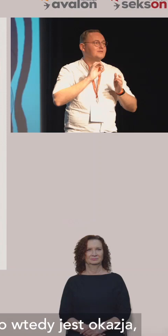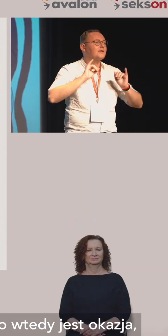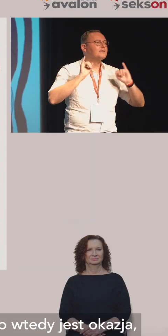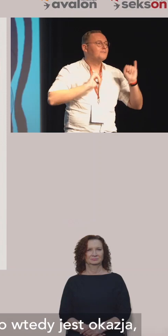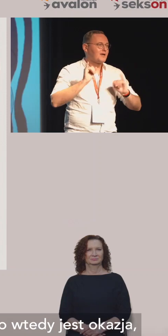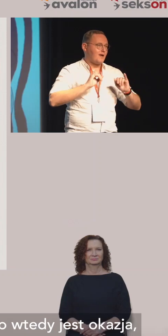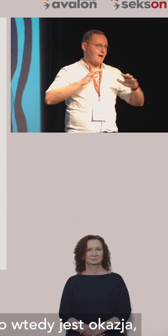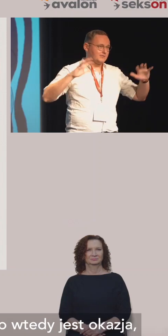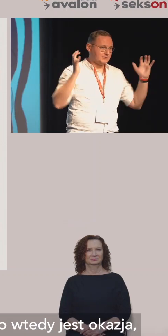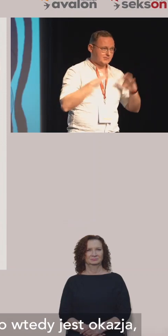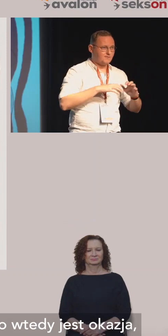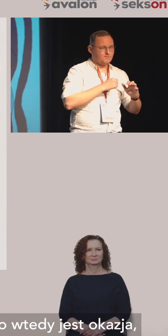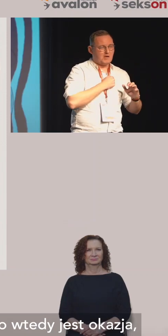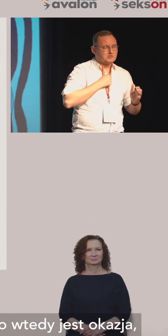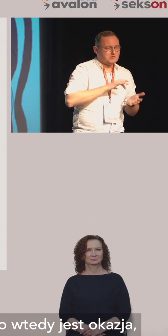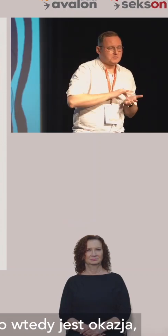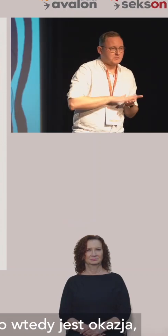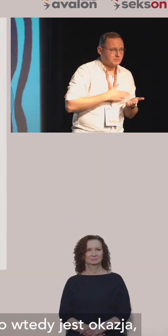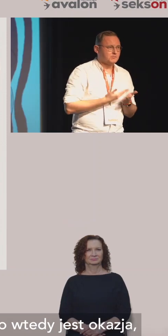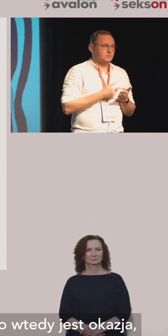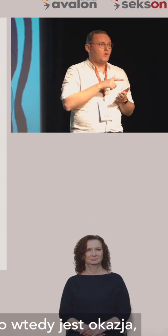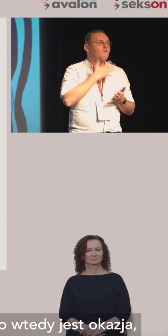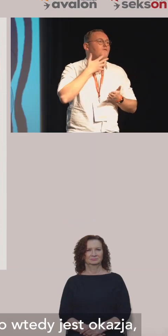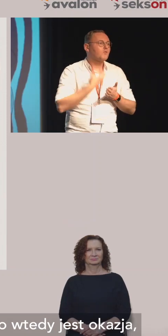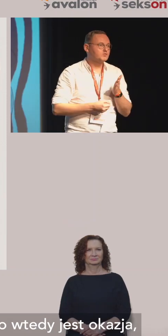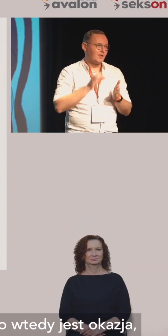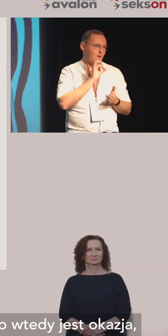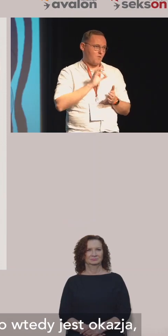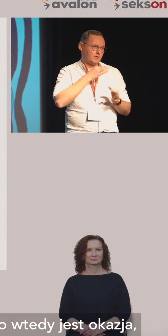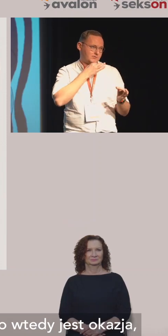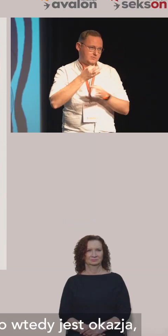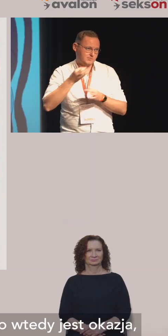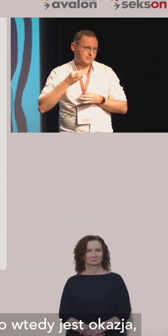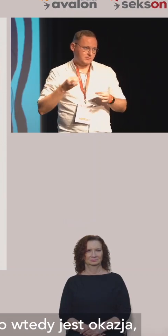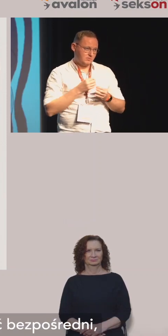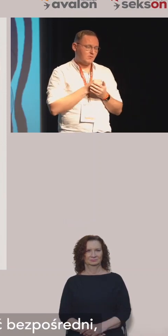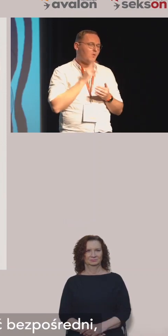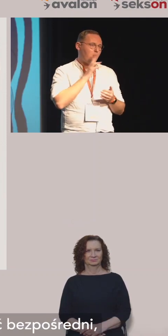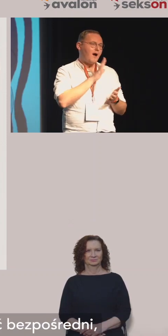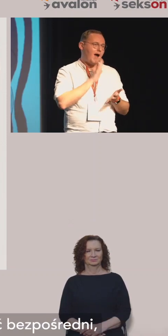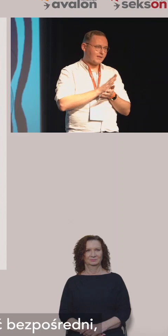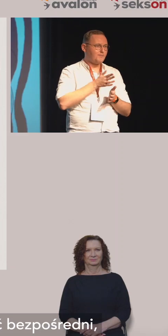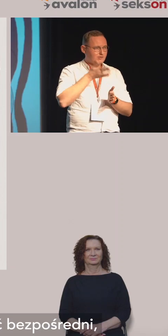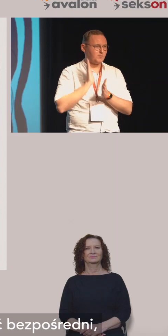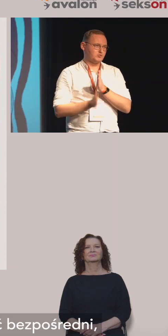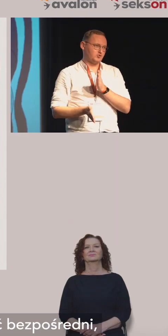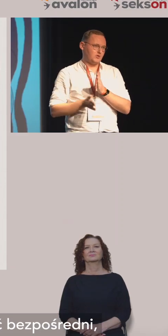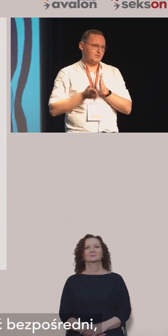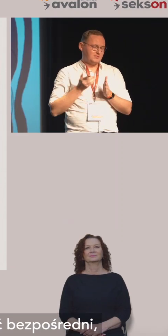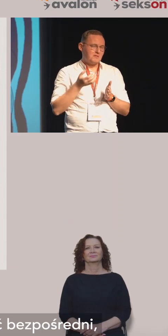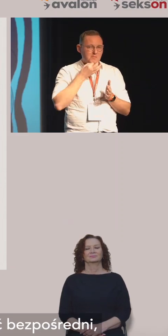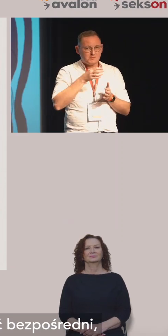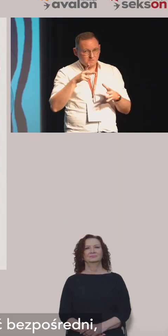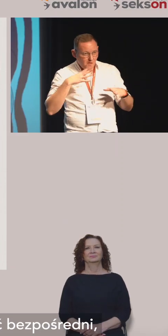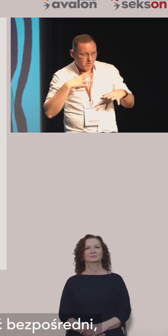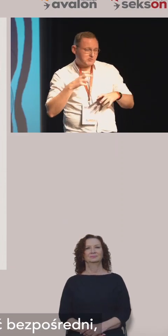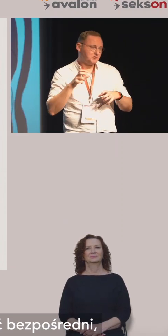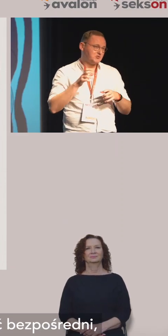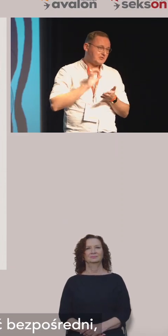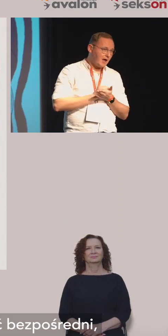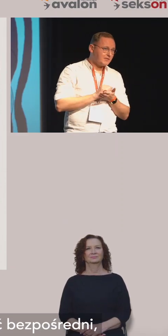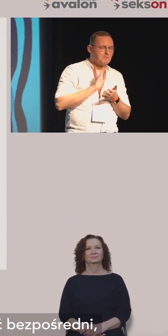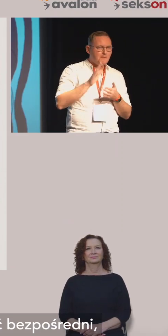Na przykład raz na 3 lata organizowana jest jakaś impreza i tylko wtedy jest okazja, żeby zapytać i porozmawiać. Więc